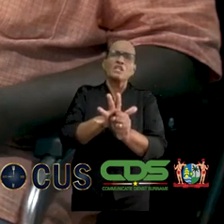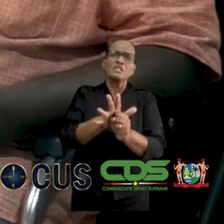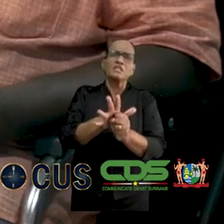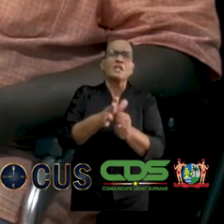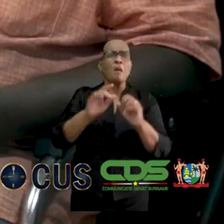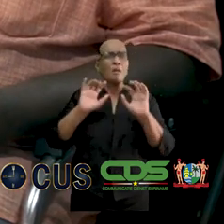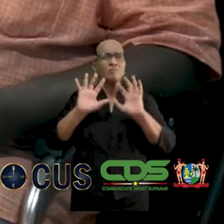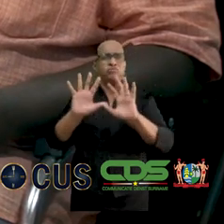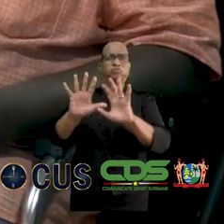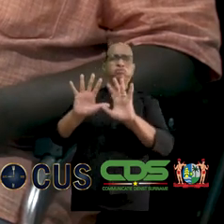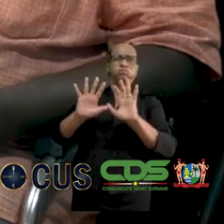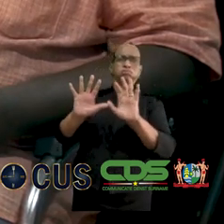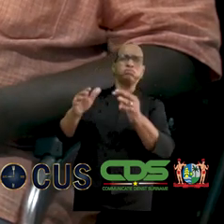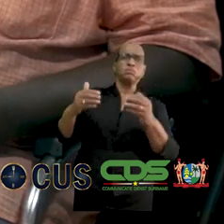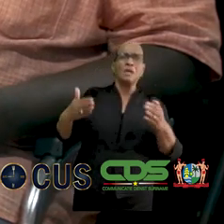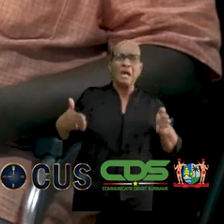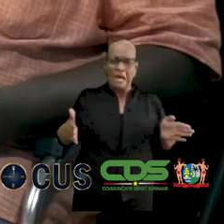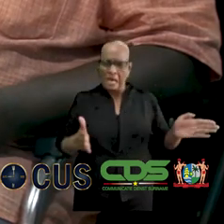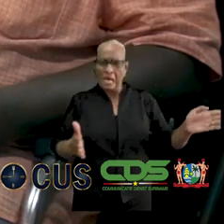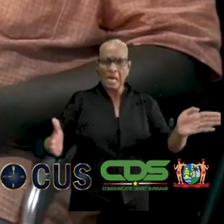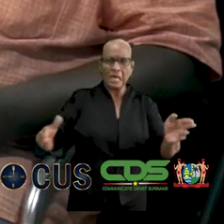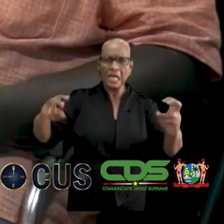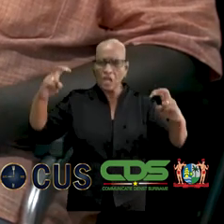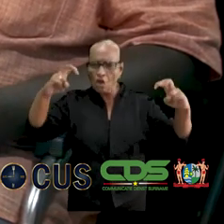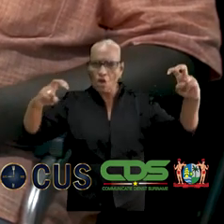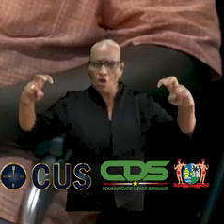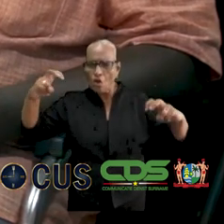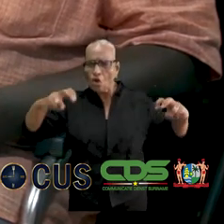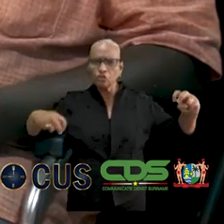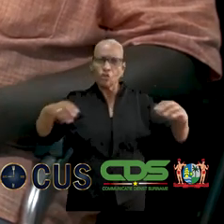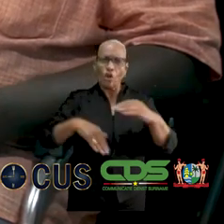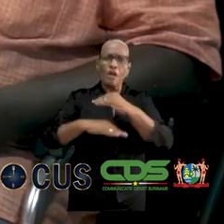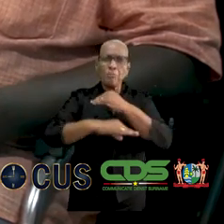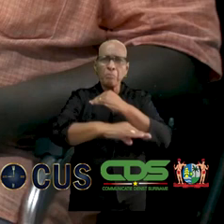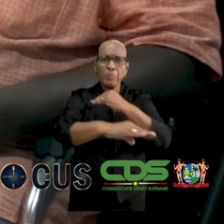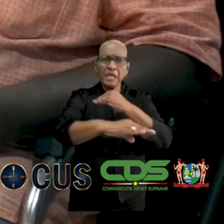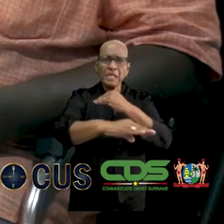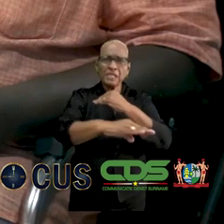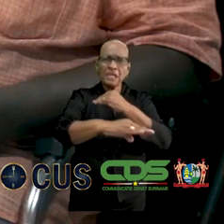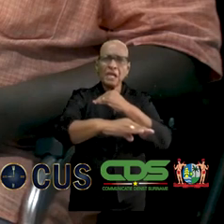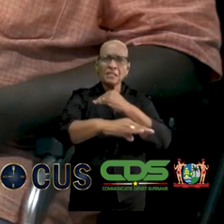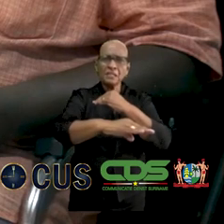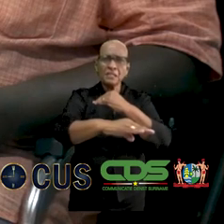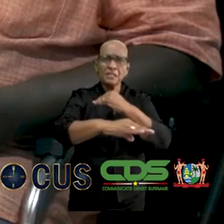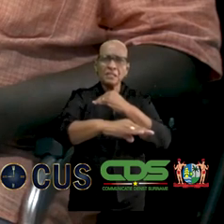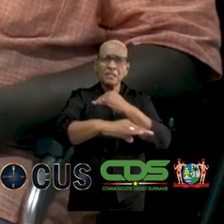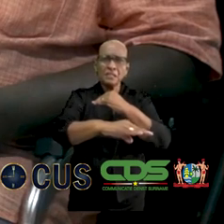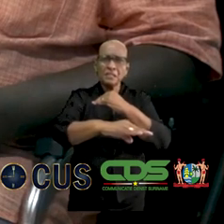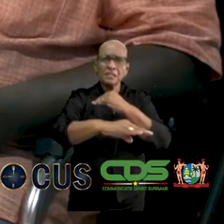dreigingen, grenscontrole, binnenland, natuurlijke